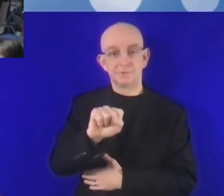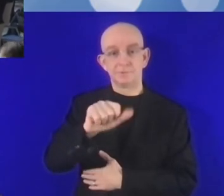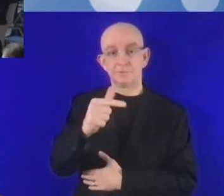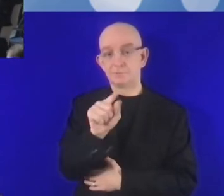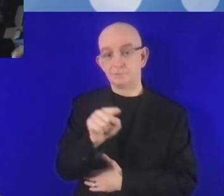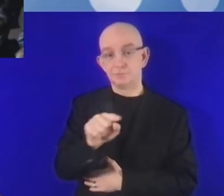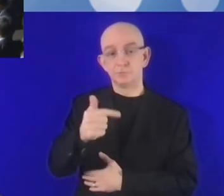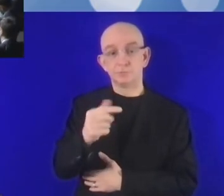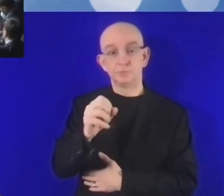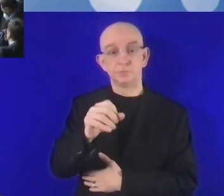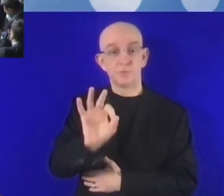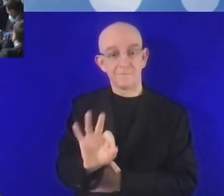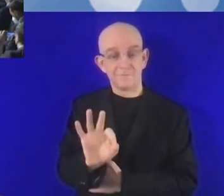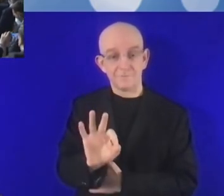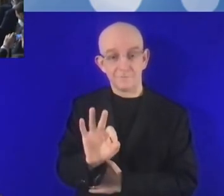Je vous en prie.